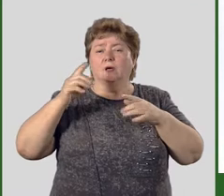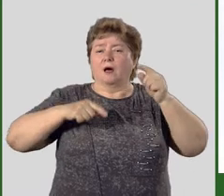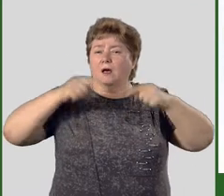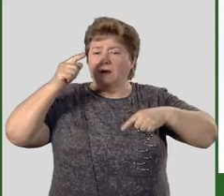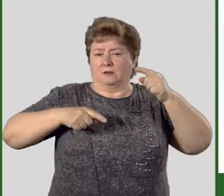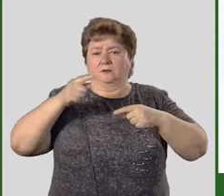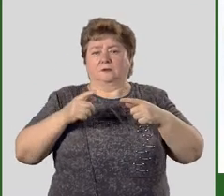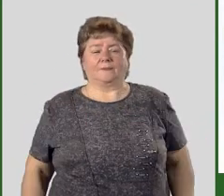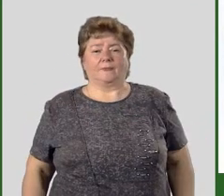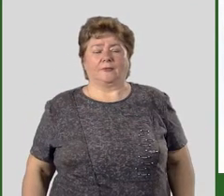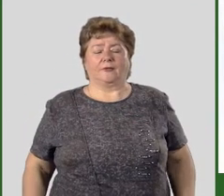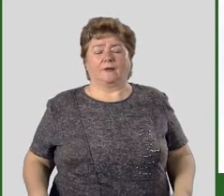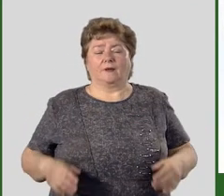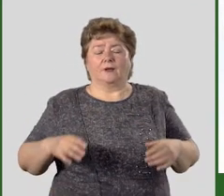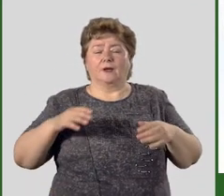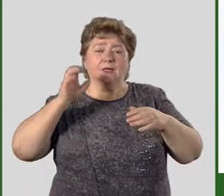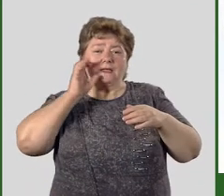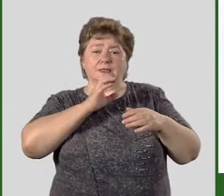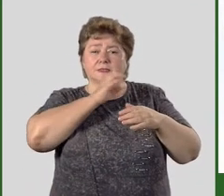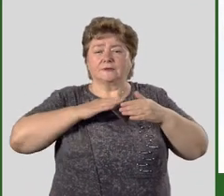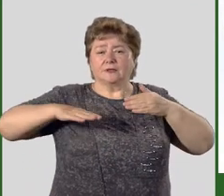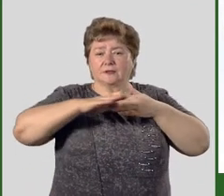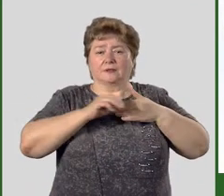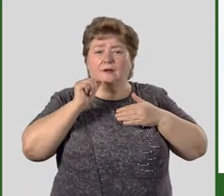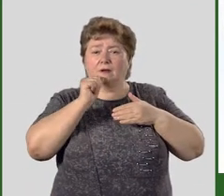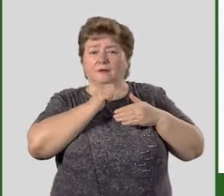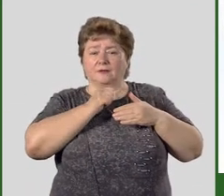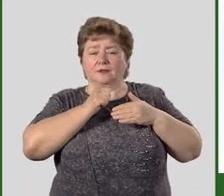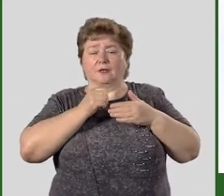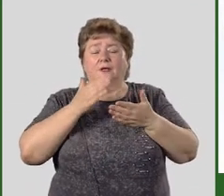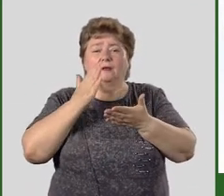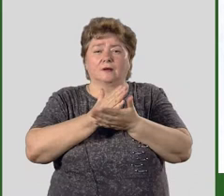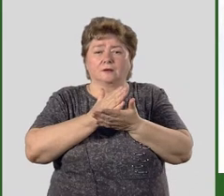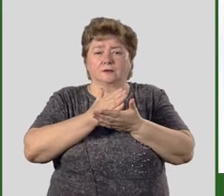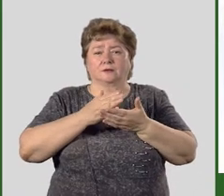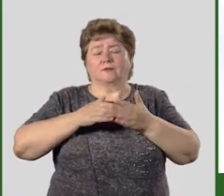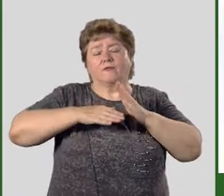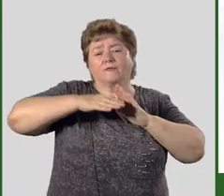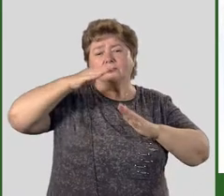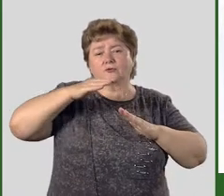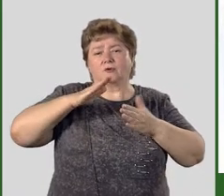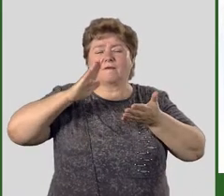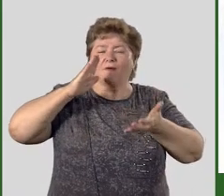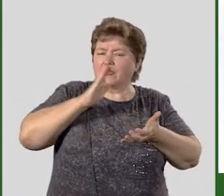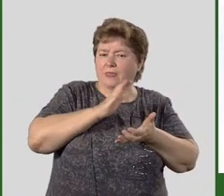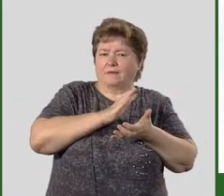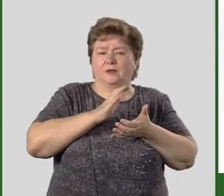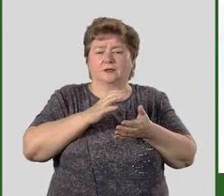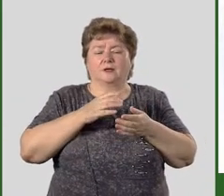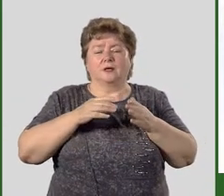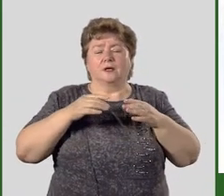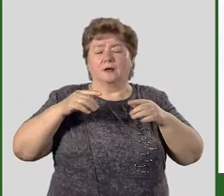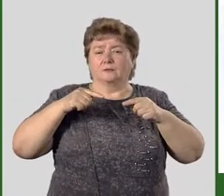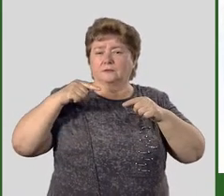атмосферных осадков. А северная часть территории Африки, находясь в области высокого давления и